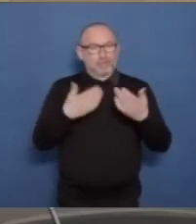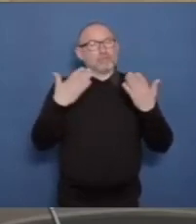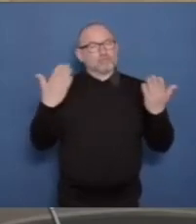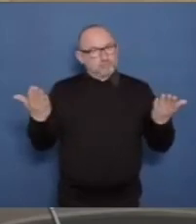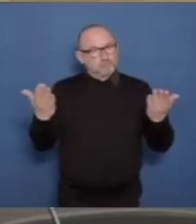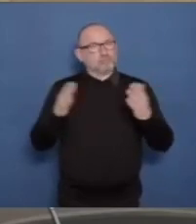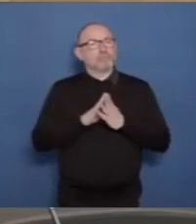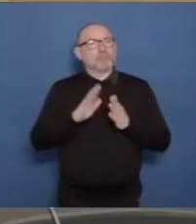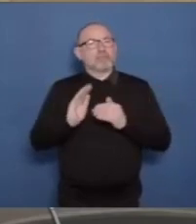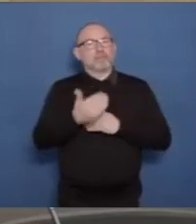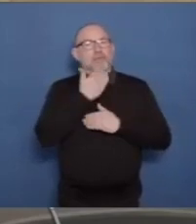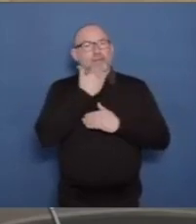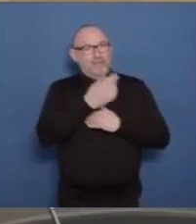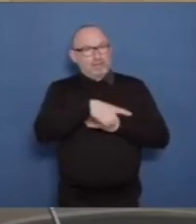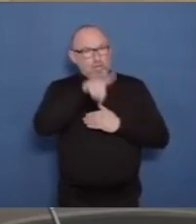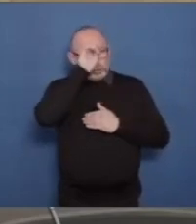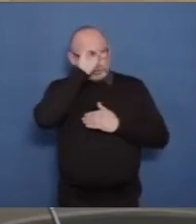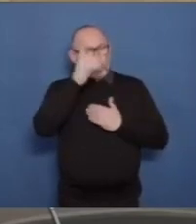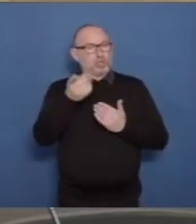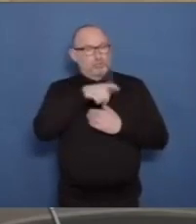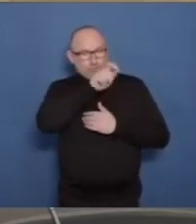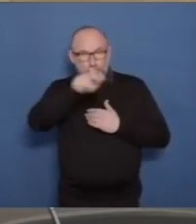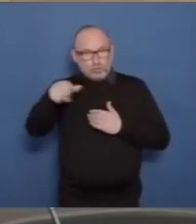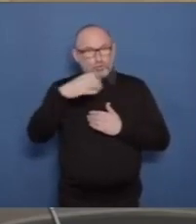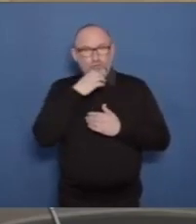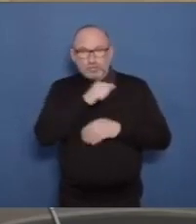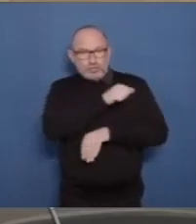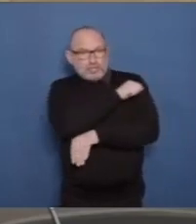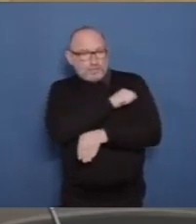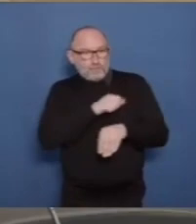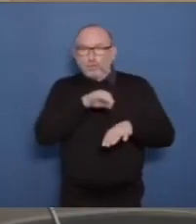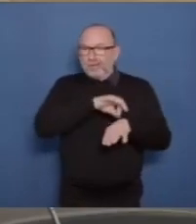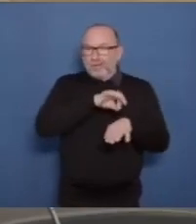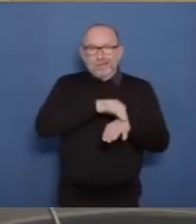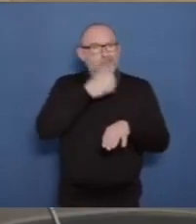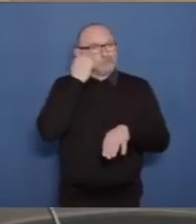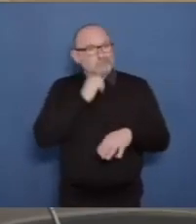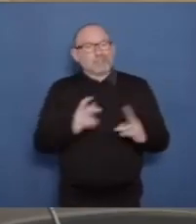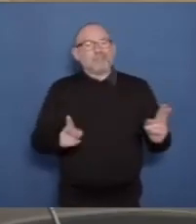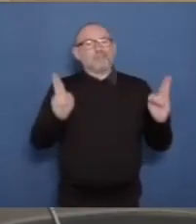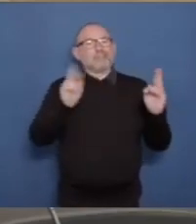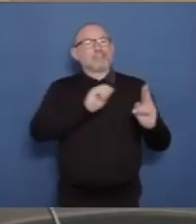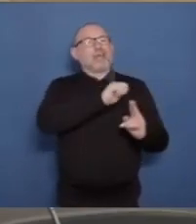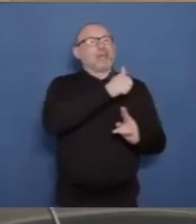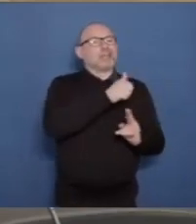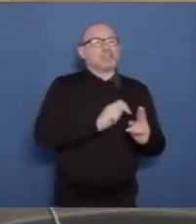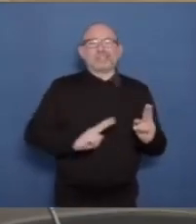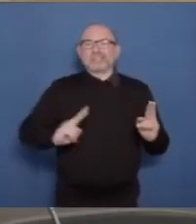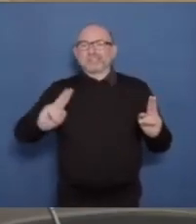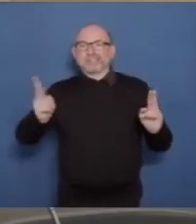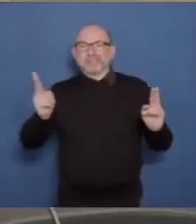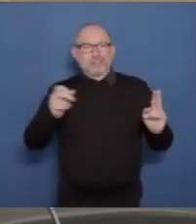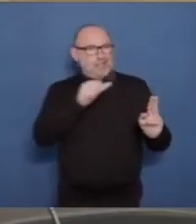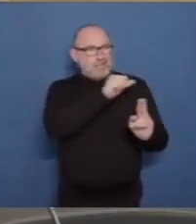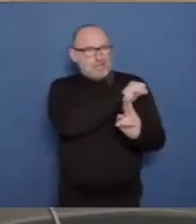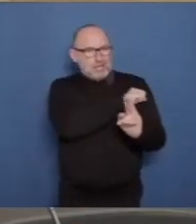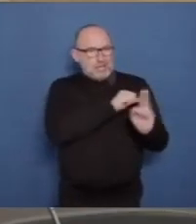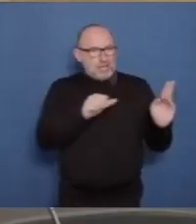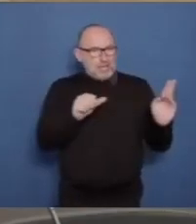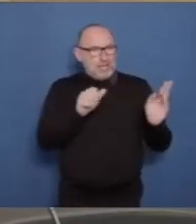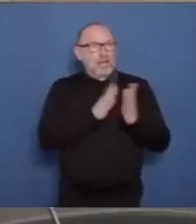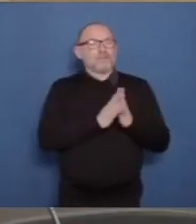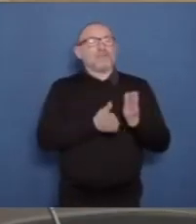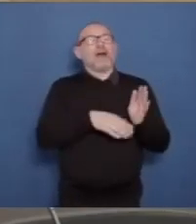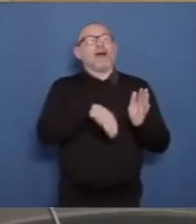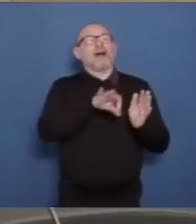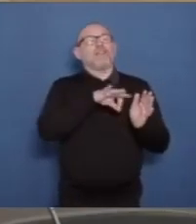Sie auch deutschen Impfwilligen und Ärzten, die Frist zwischen erster und zweiter Impfung bei